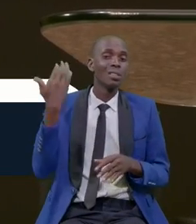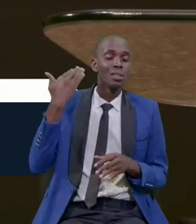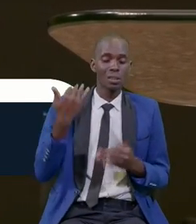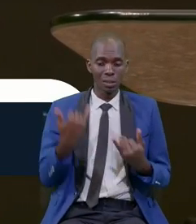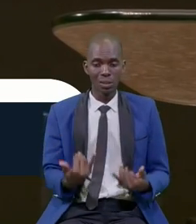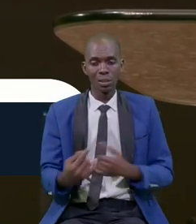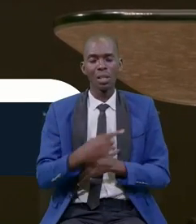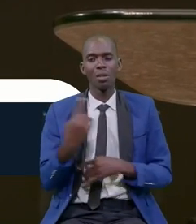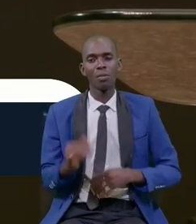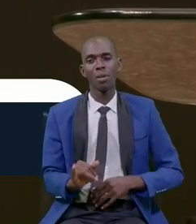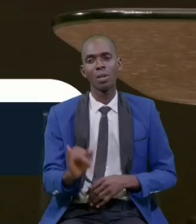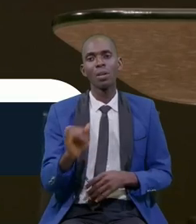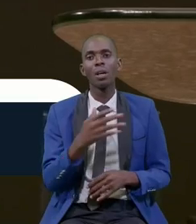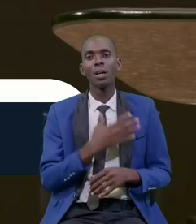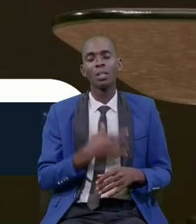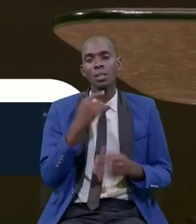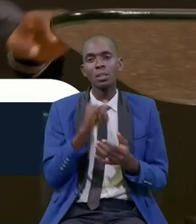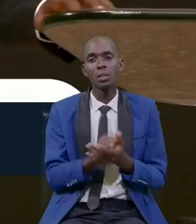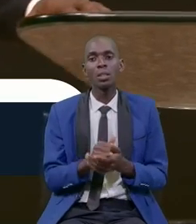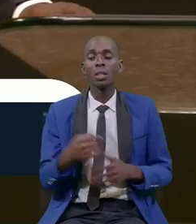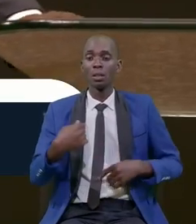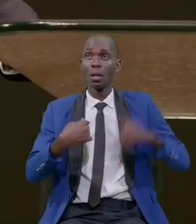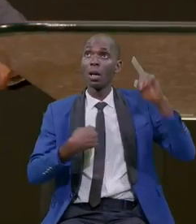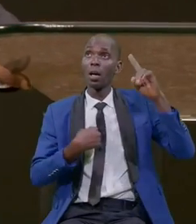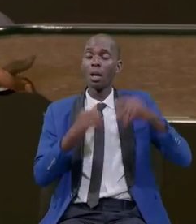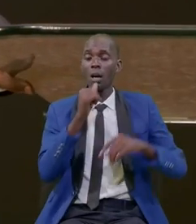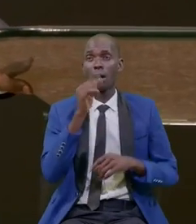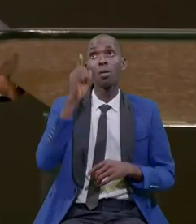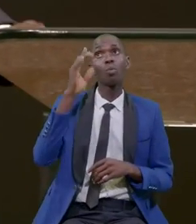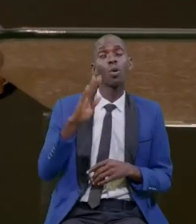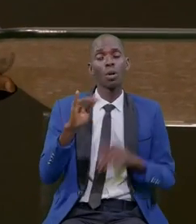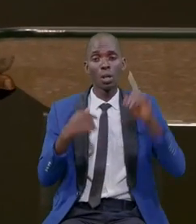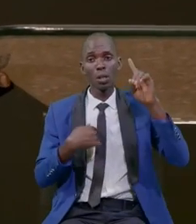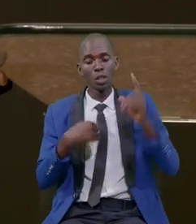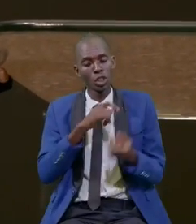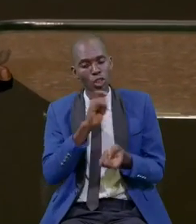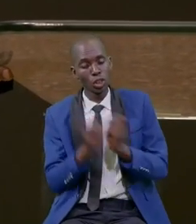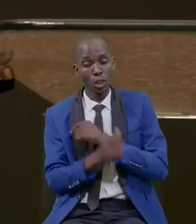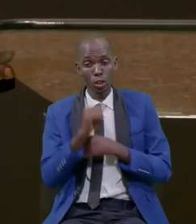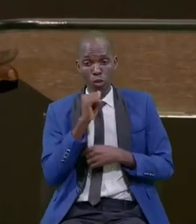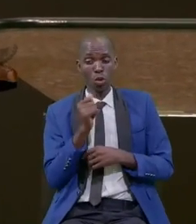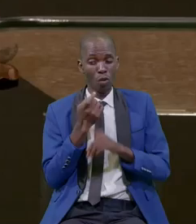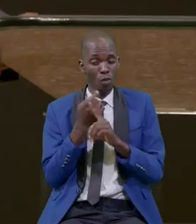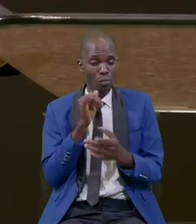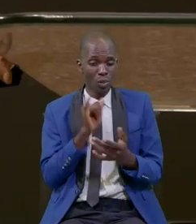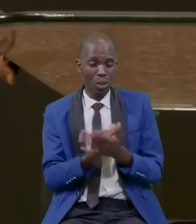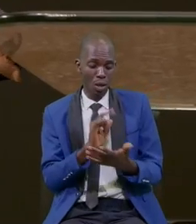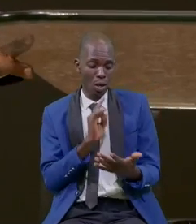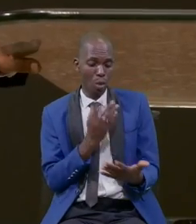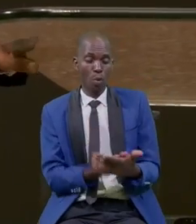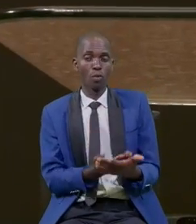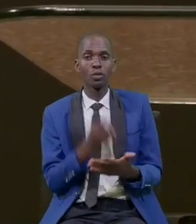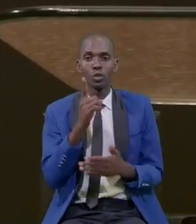hier, aujourd'hui, éternellement. Il dit que je suis Dieu, je ne change pas de ces réalités. Alors vous bâtissez